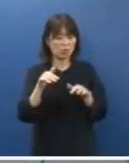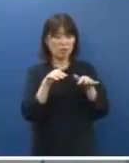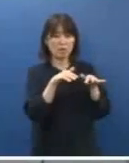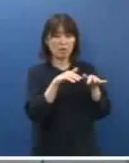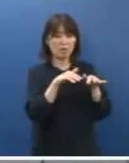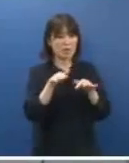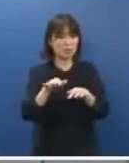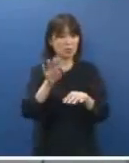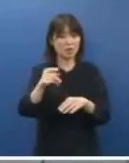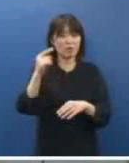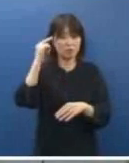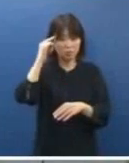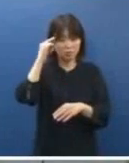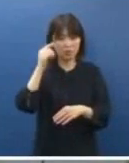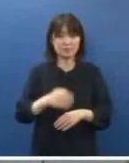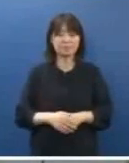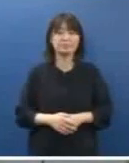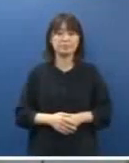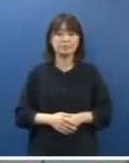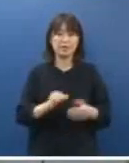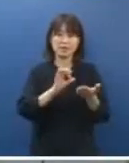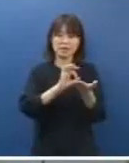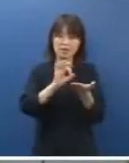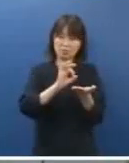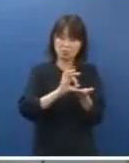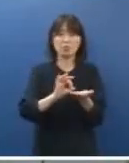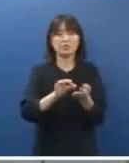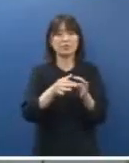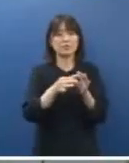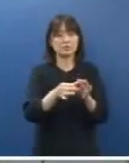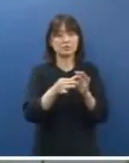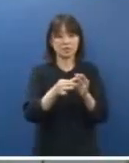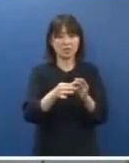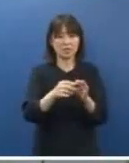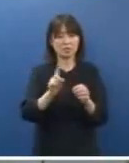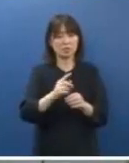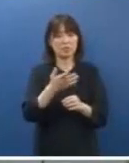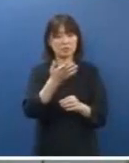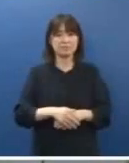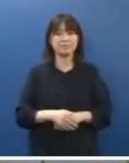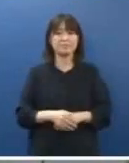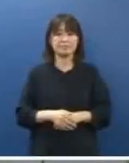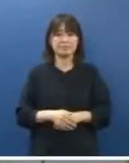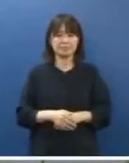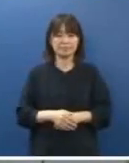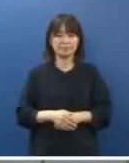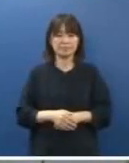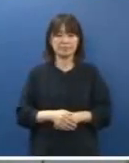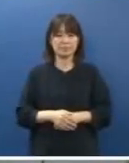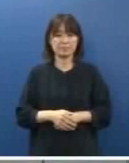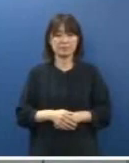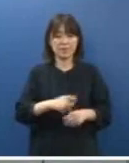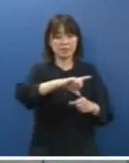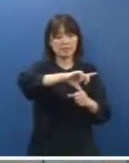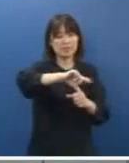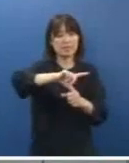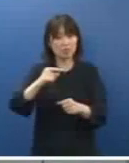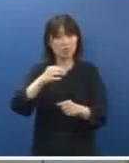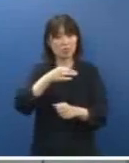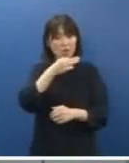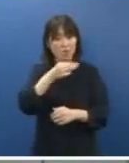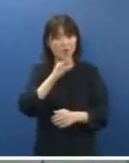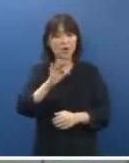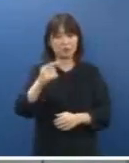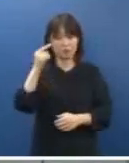ですから買い物を確保ということが現状どうなのかなどですね、それ地元のいろんなご判断や地域の声もあろうかと思います